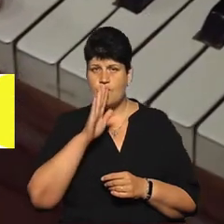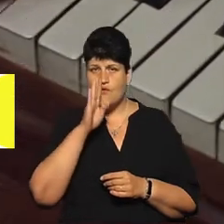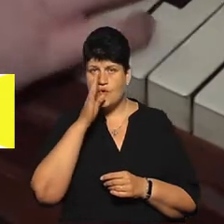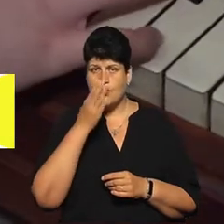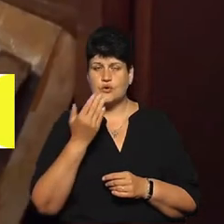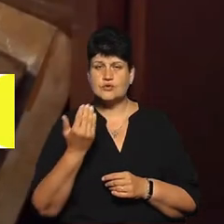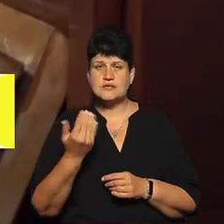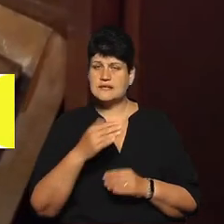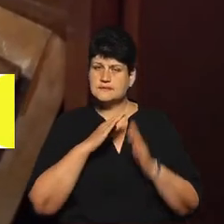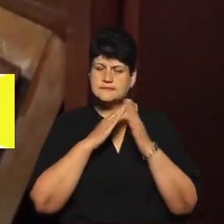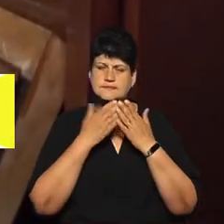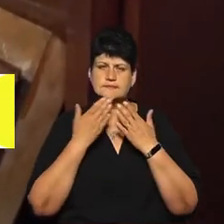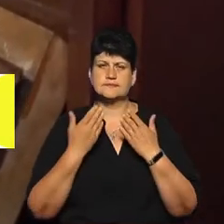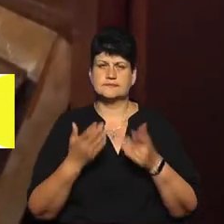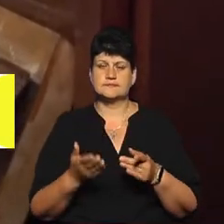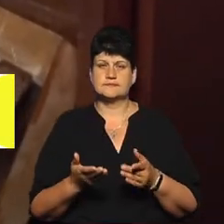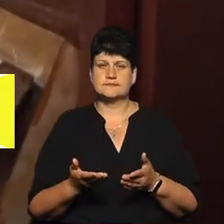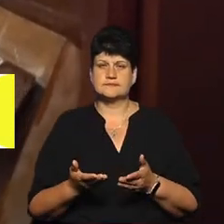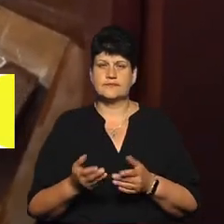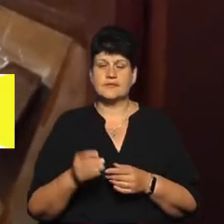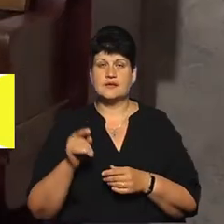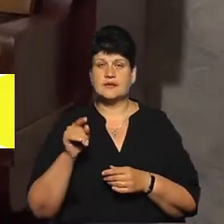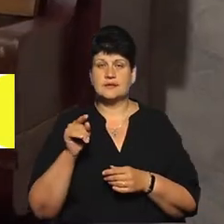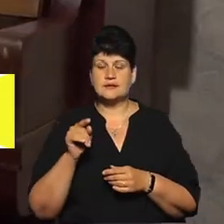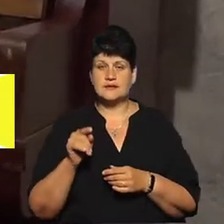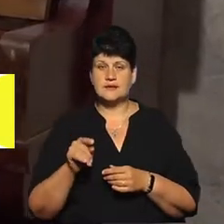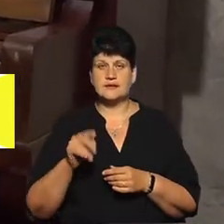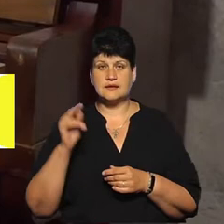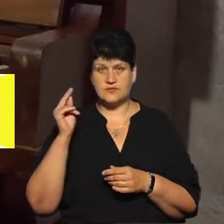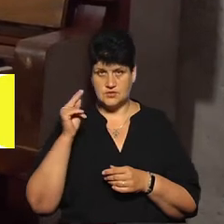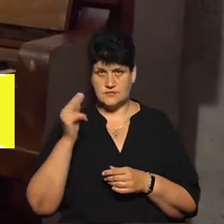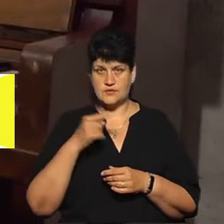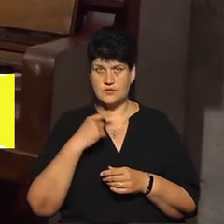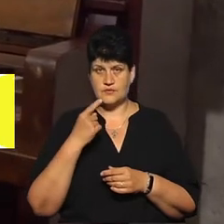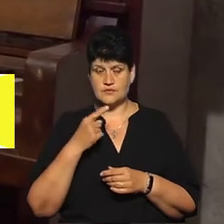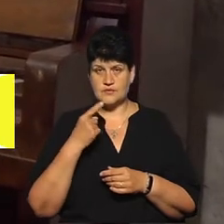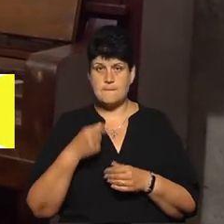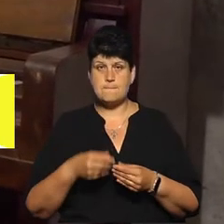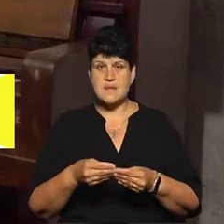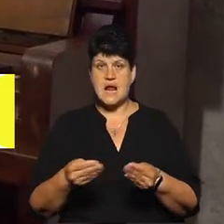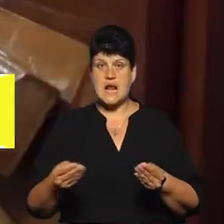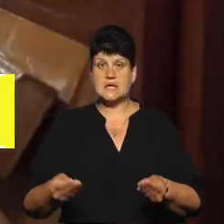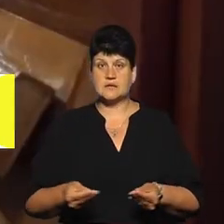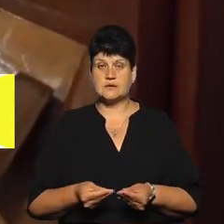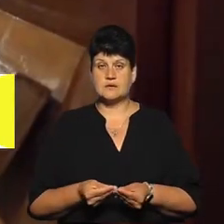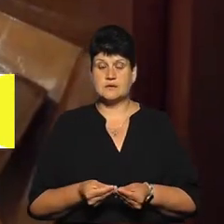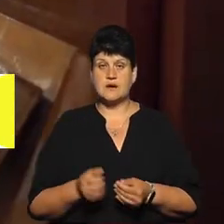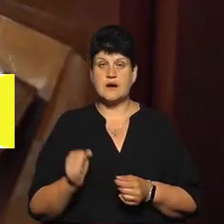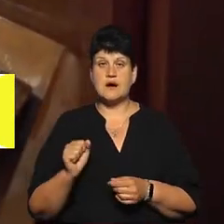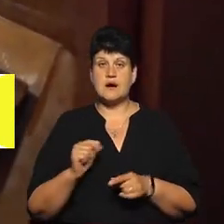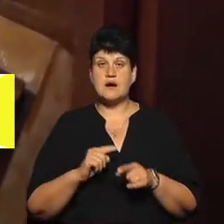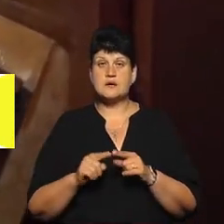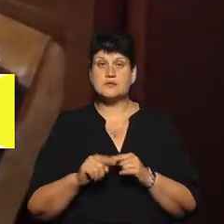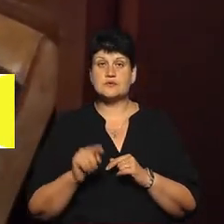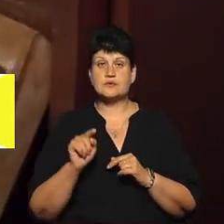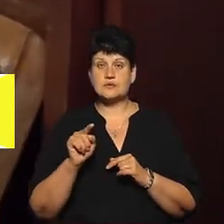не спиться, пей. Навчишся казати баляниця, а скоро